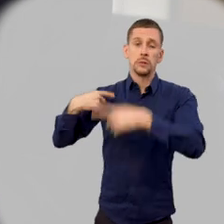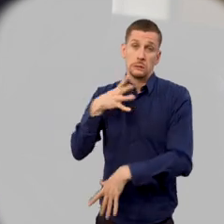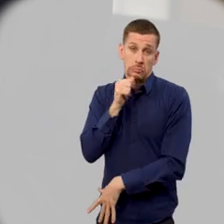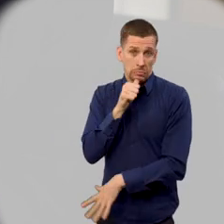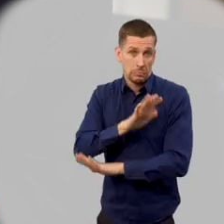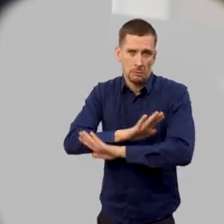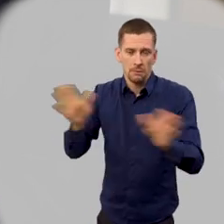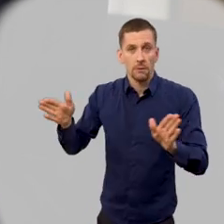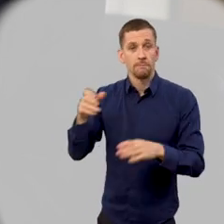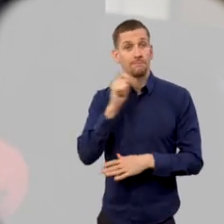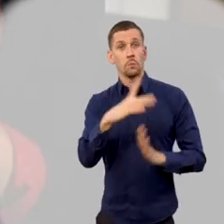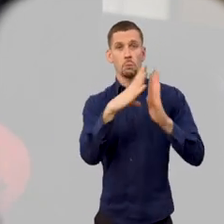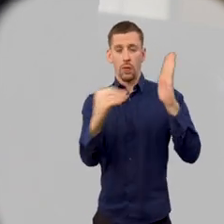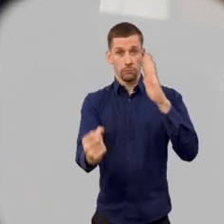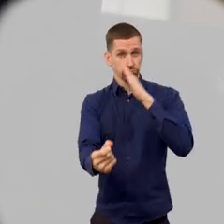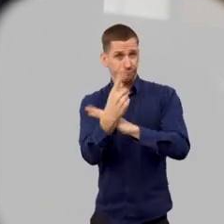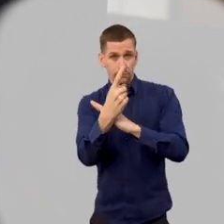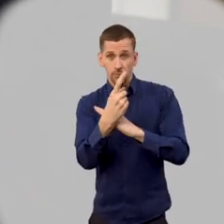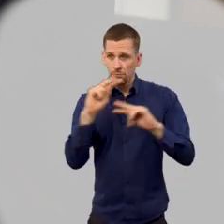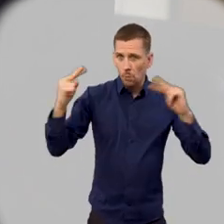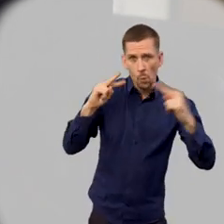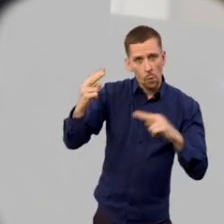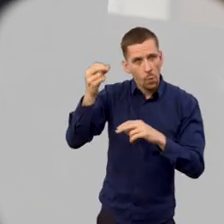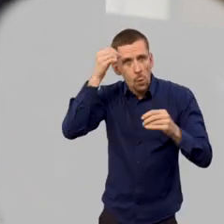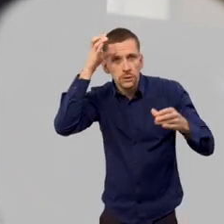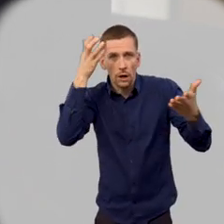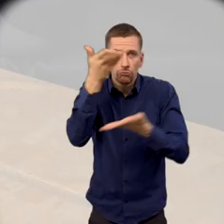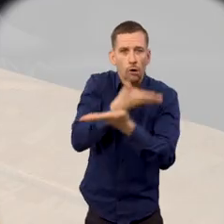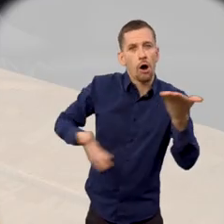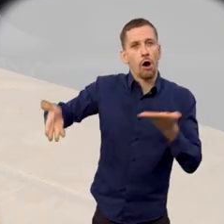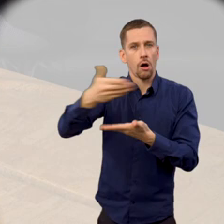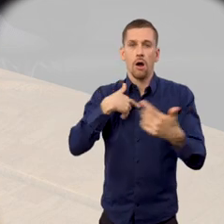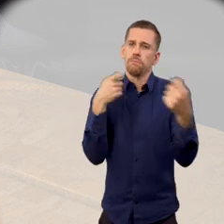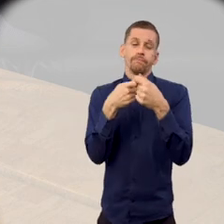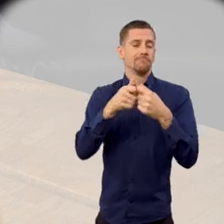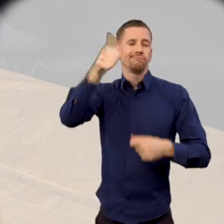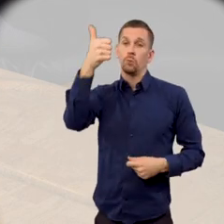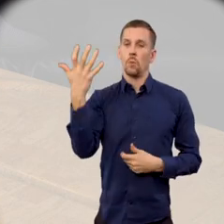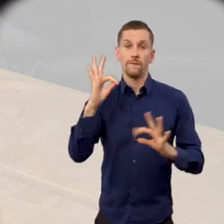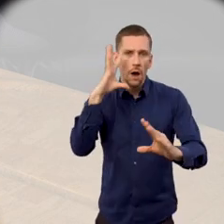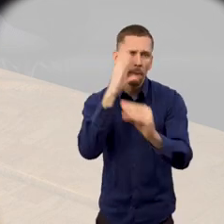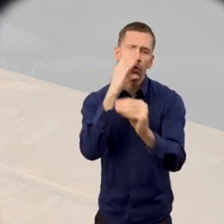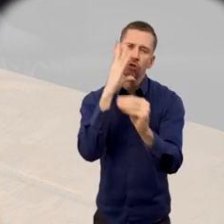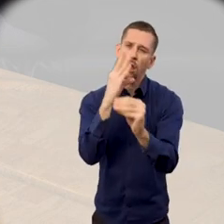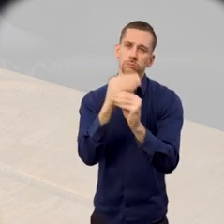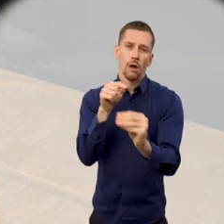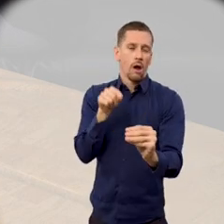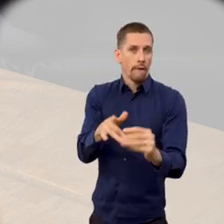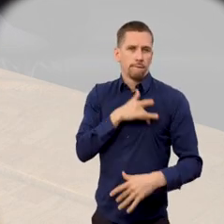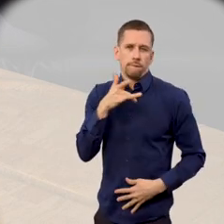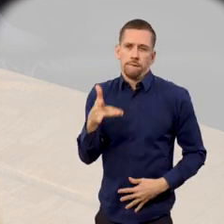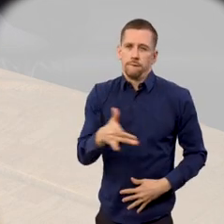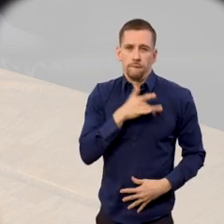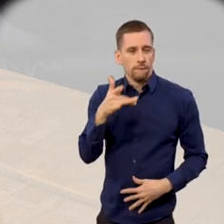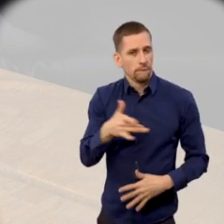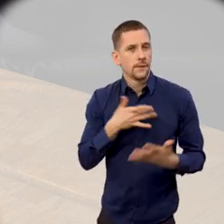J'aime pas forcément l'école traditionnelle, le modèle... qu'on connaît tous, et effectivement, quand je me suis renseignée, c'est vraiment une école qui me